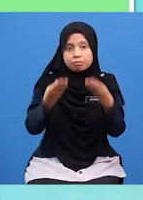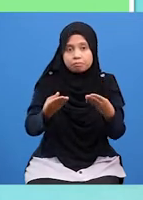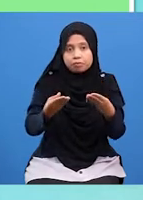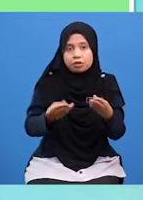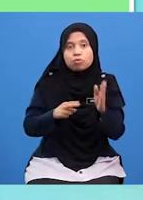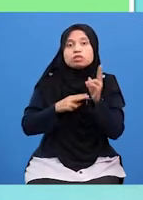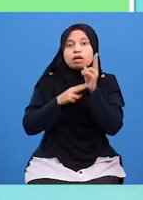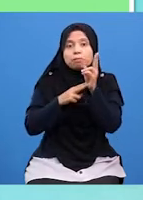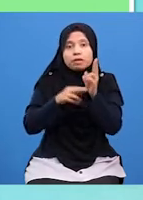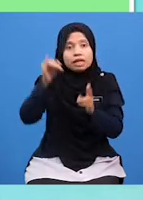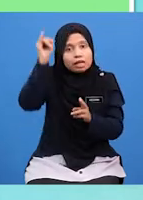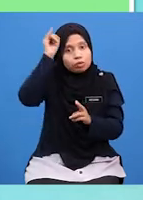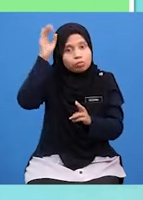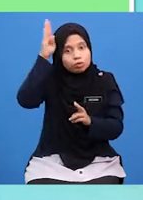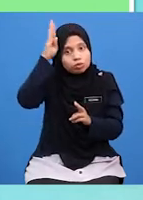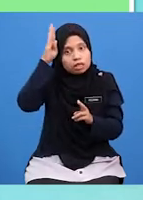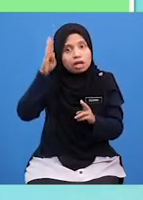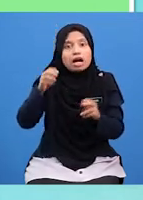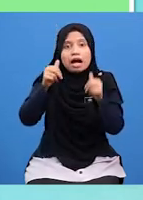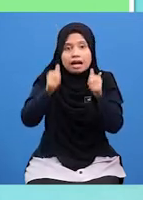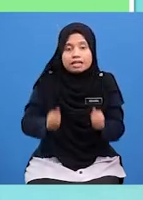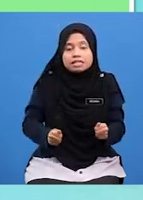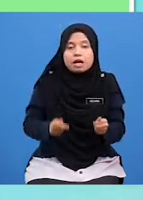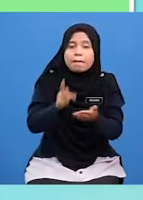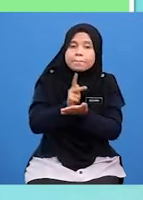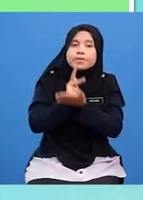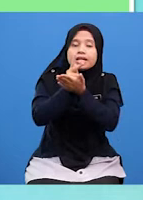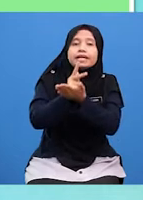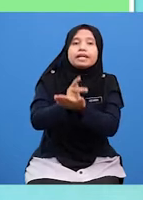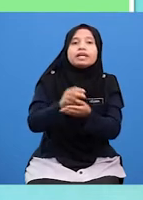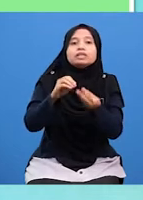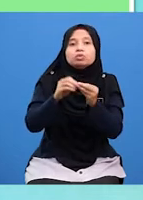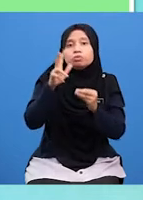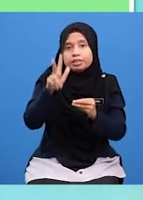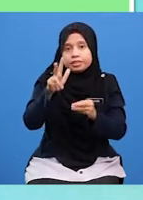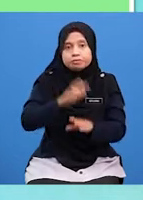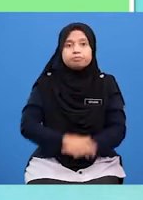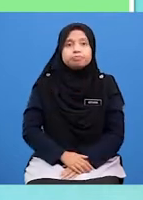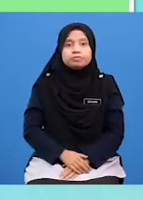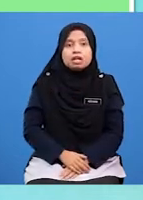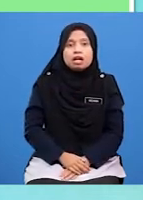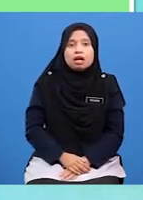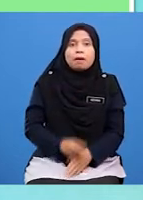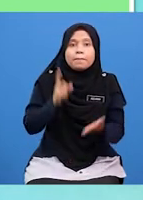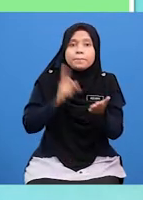utama Ibnu Battuta sebagai seorang ahli pelayaran. Dan soalan yang ketiga,